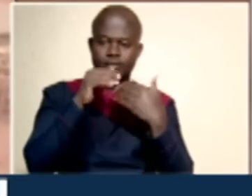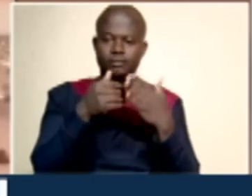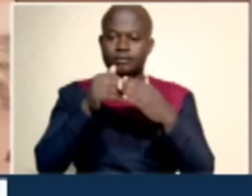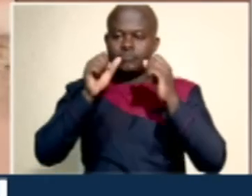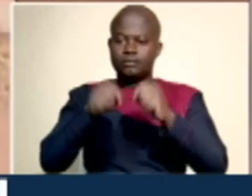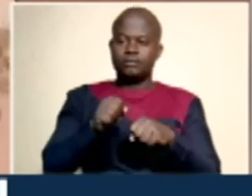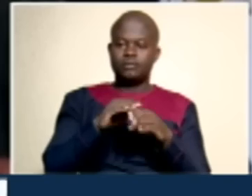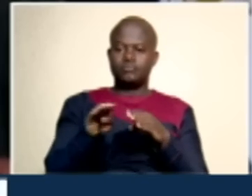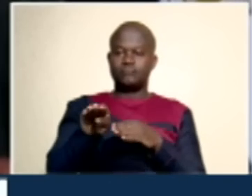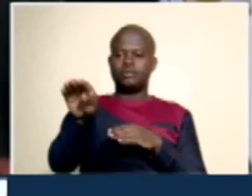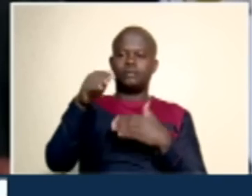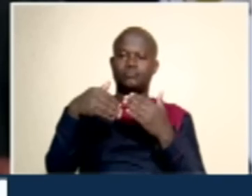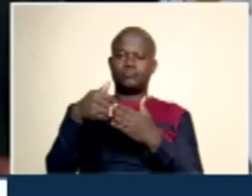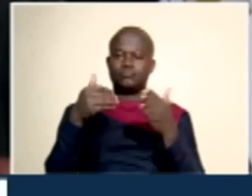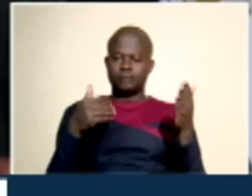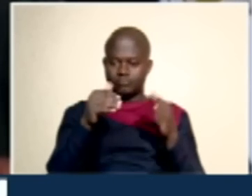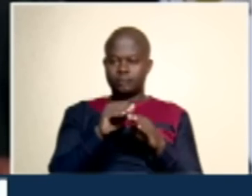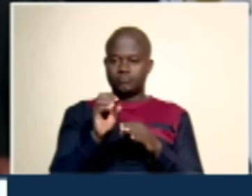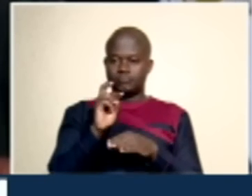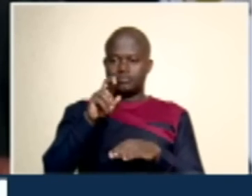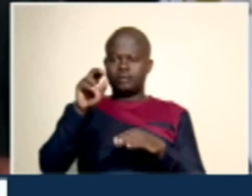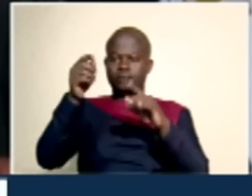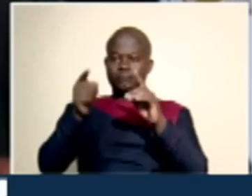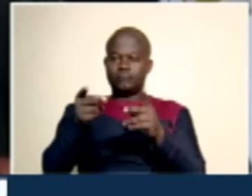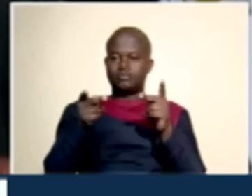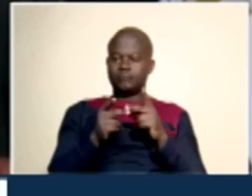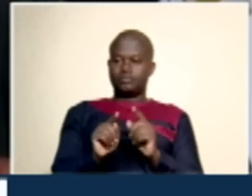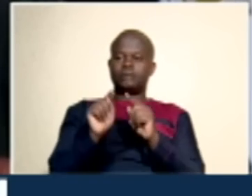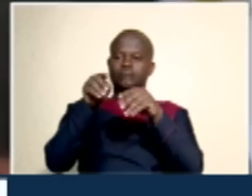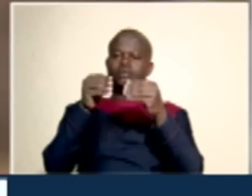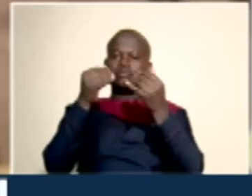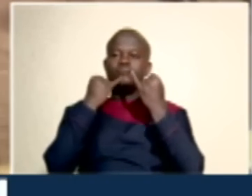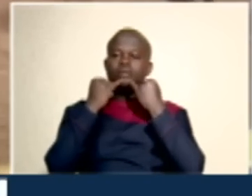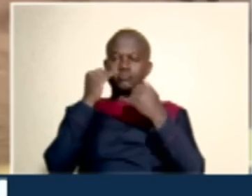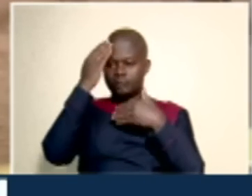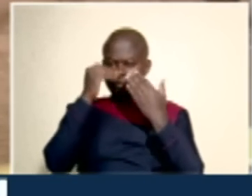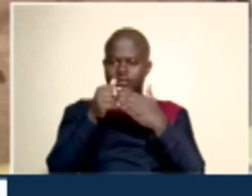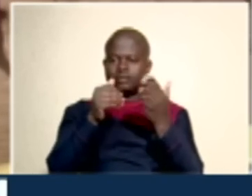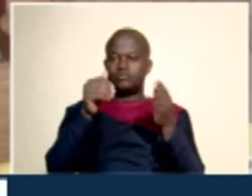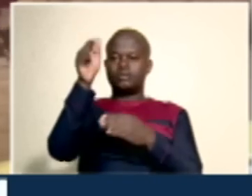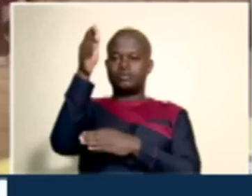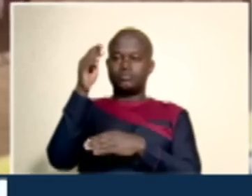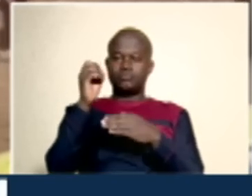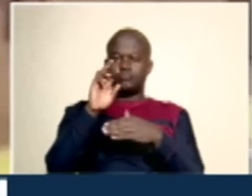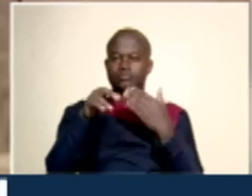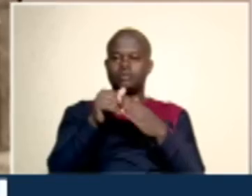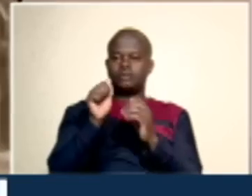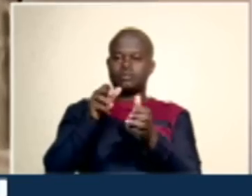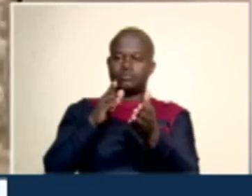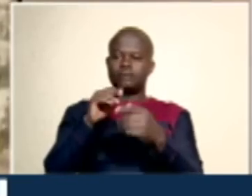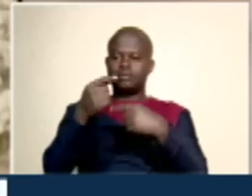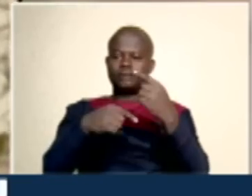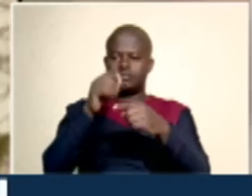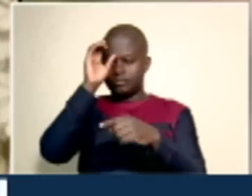nubasha kugenda wenda mbere uko agenda cyangwa se agize ahajya atanga amakuru kugira ngo ambasade cyangwa se ababikubikira